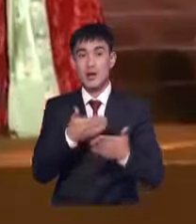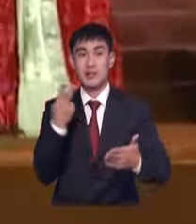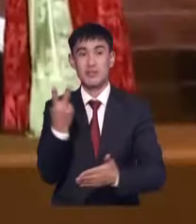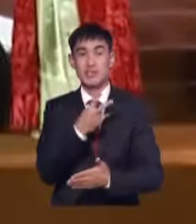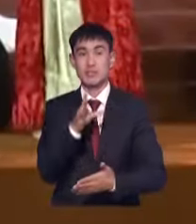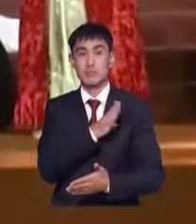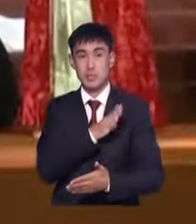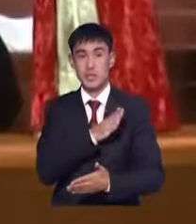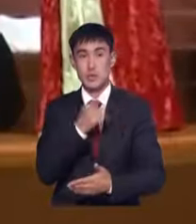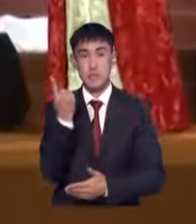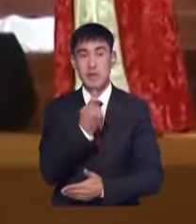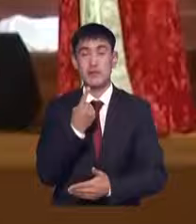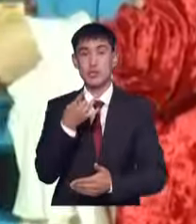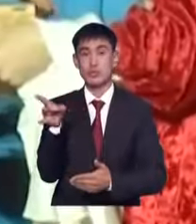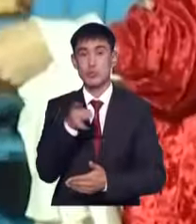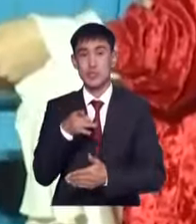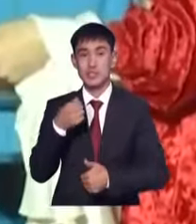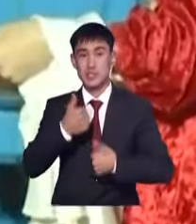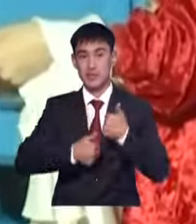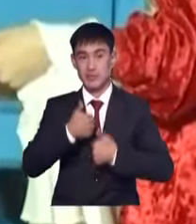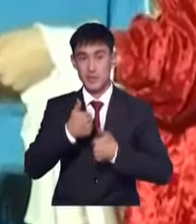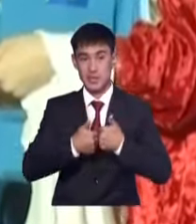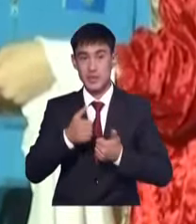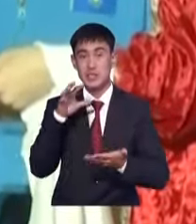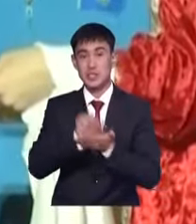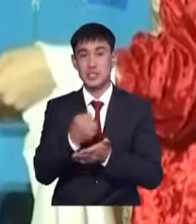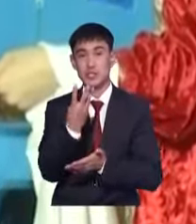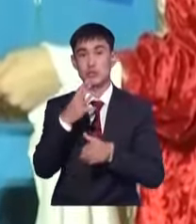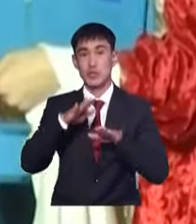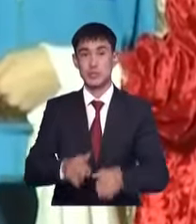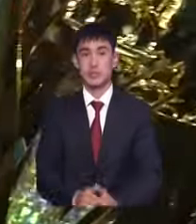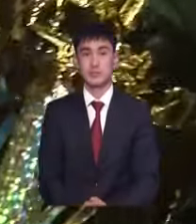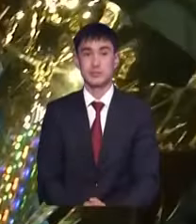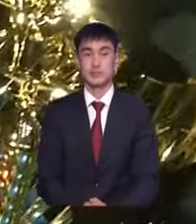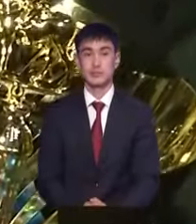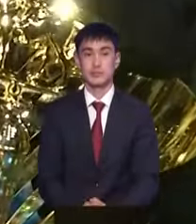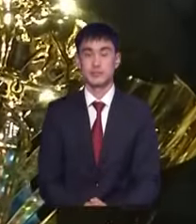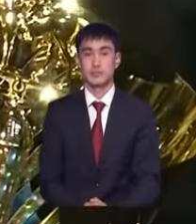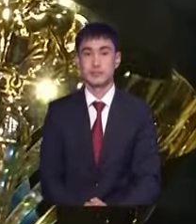дважды становившаяся первой на республиканских соревнованиях, заняла 4-е место.